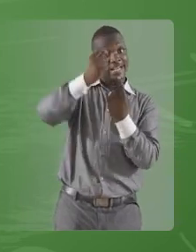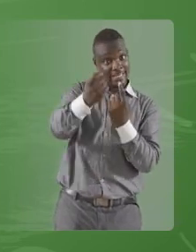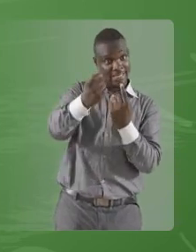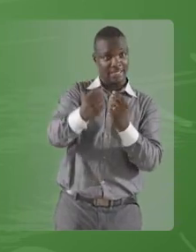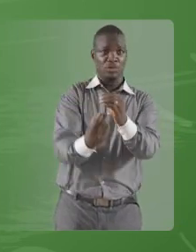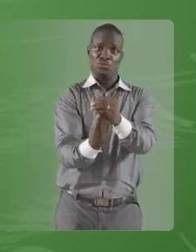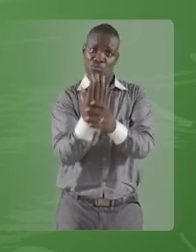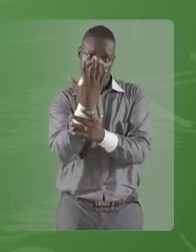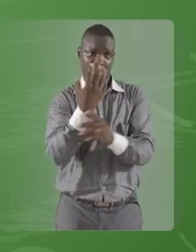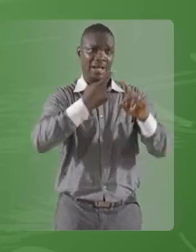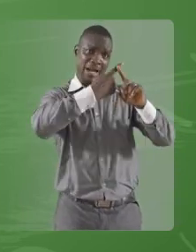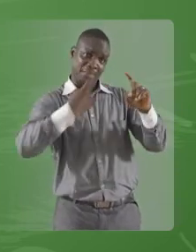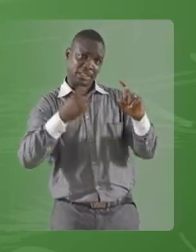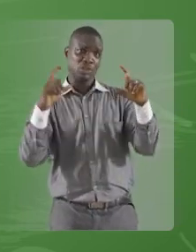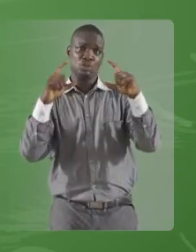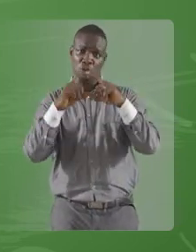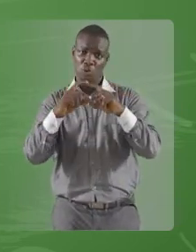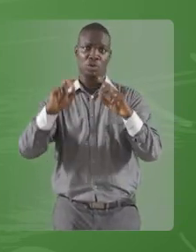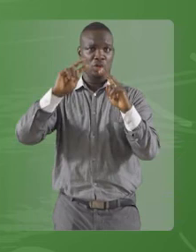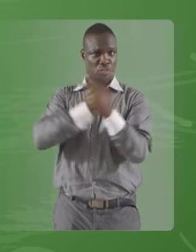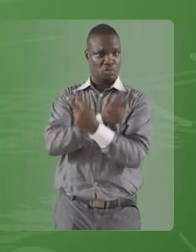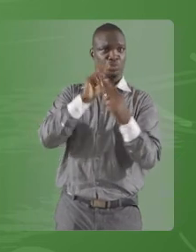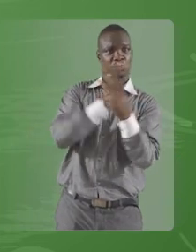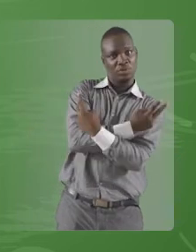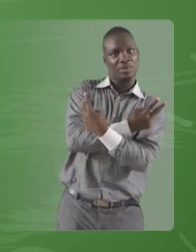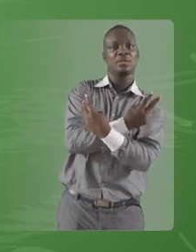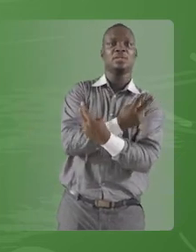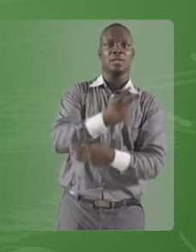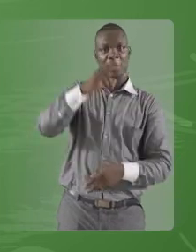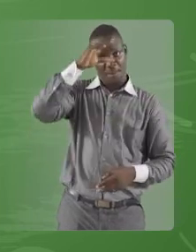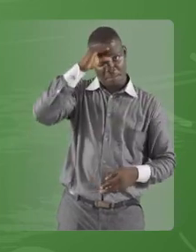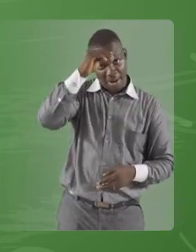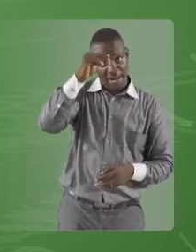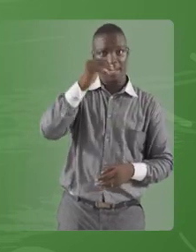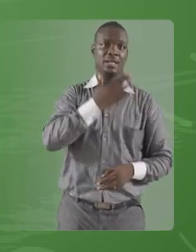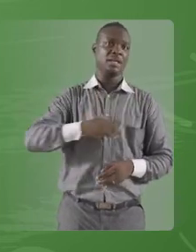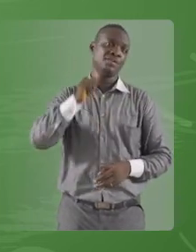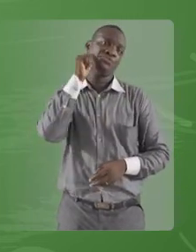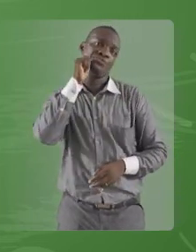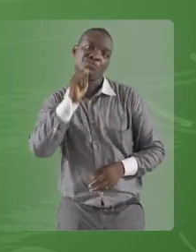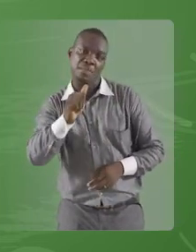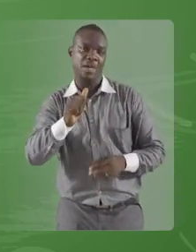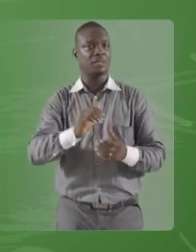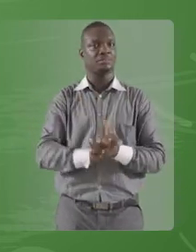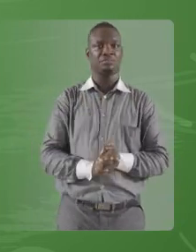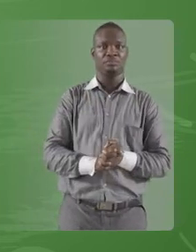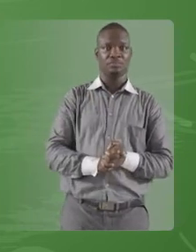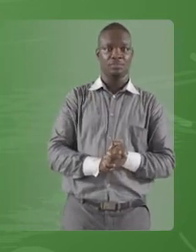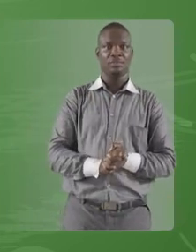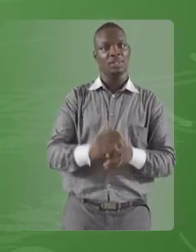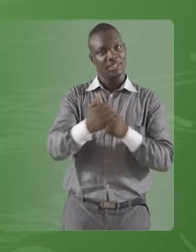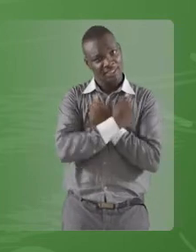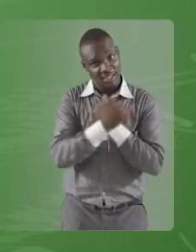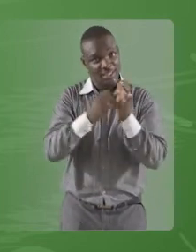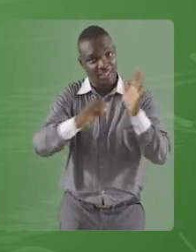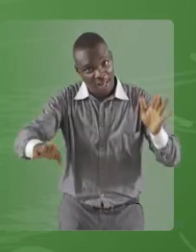graine se forme à partir des cellules reproductrices mâles et femelles. Chers